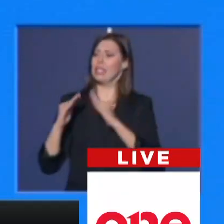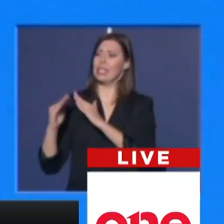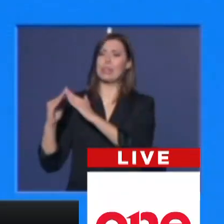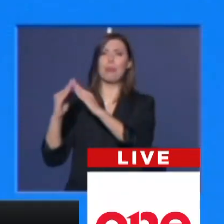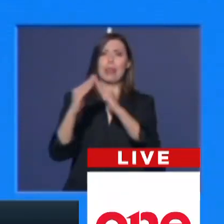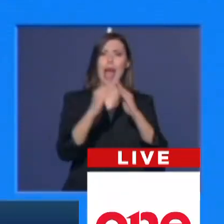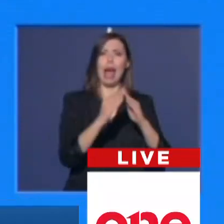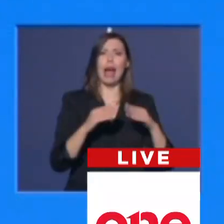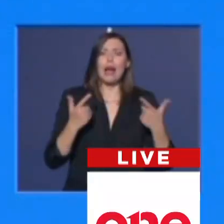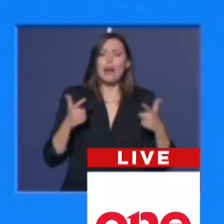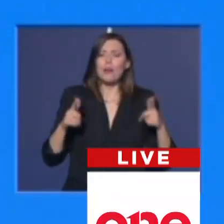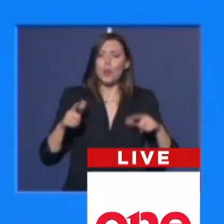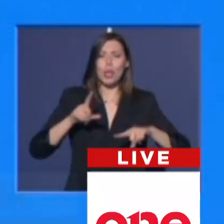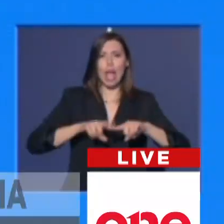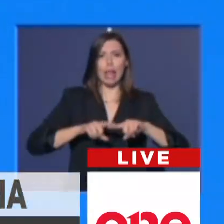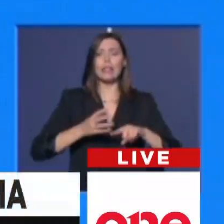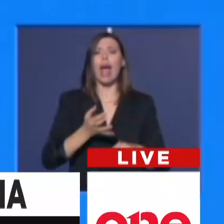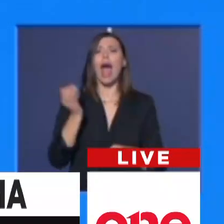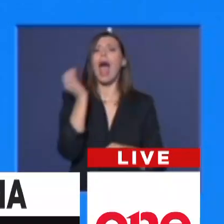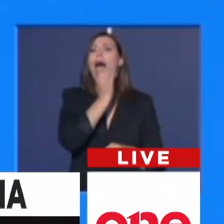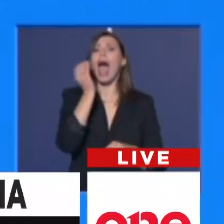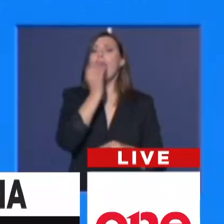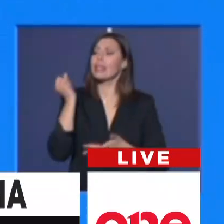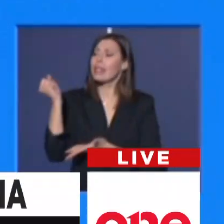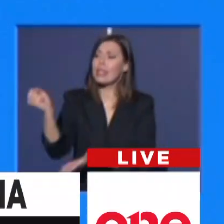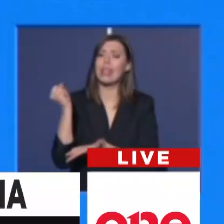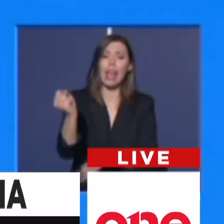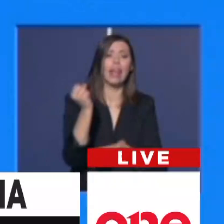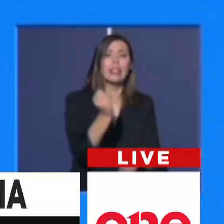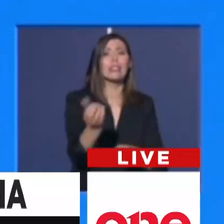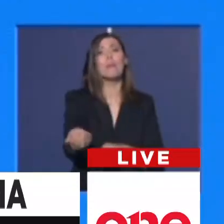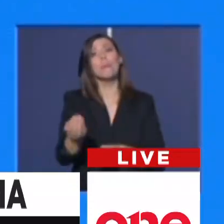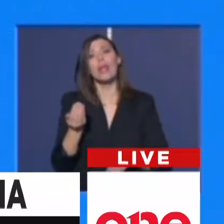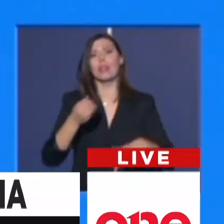αδύναμων Ελλήνων θα λάβουν έκτακτη ενίσχυση που θα δοθεί πριν τα Χριστούγεννα.